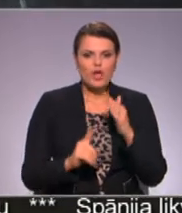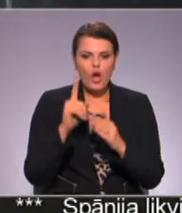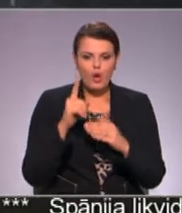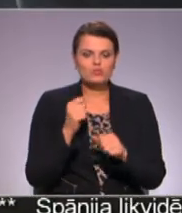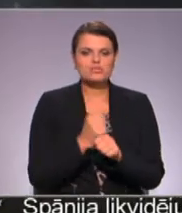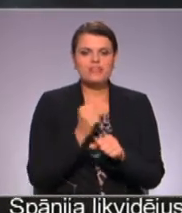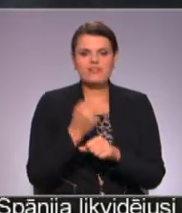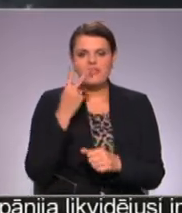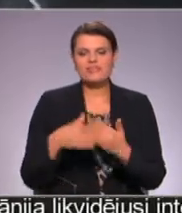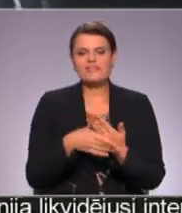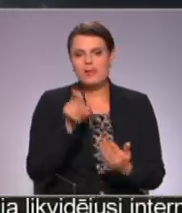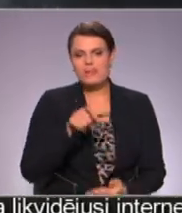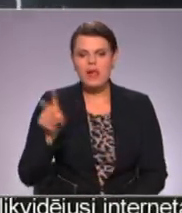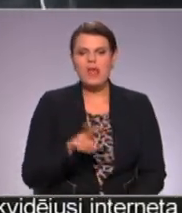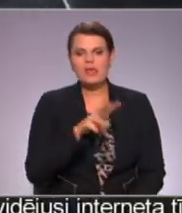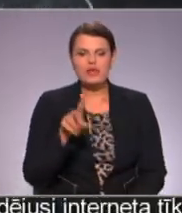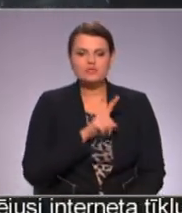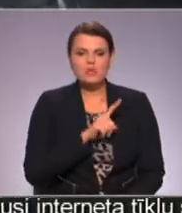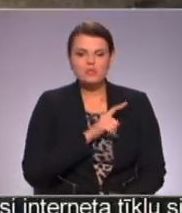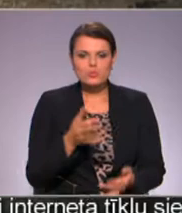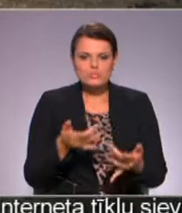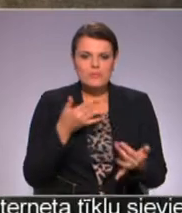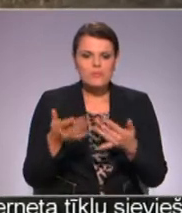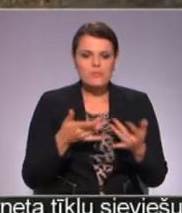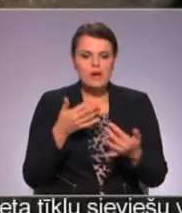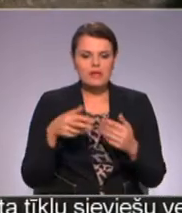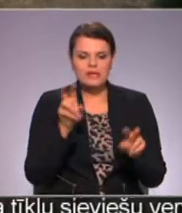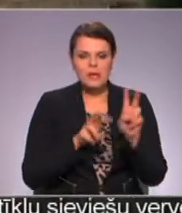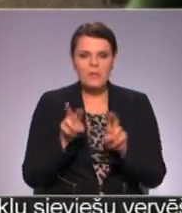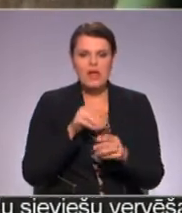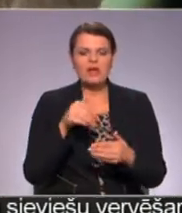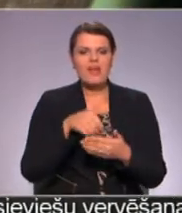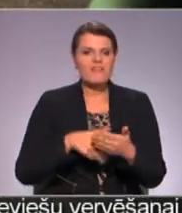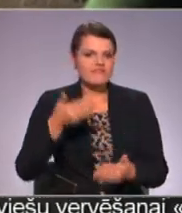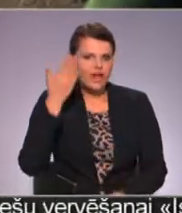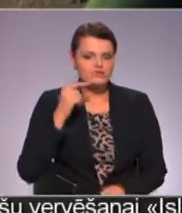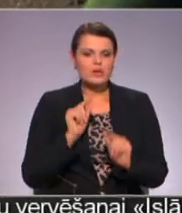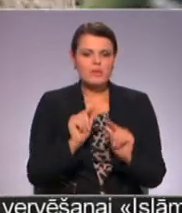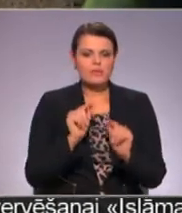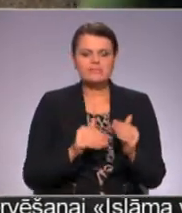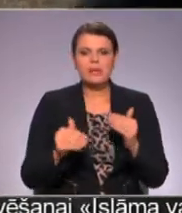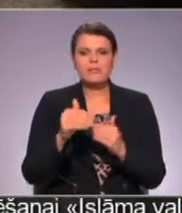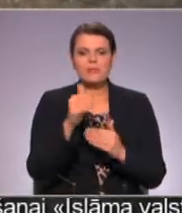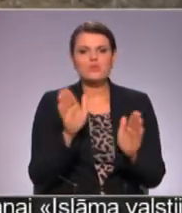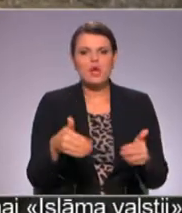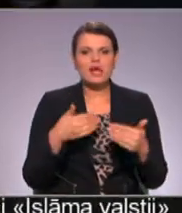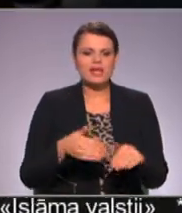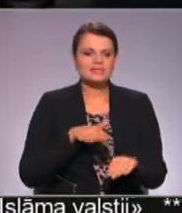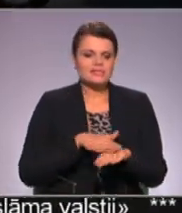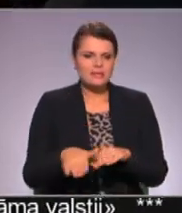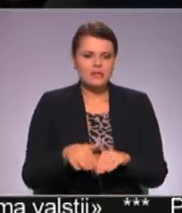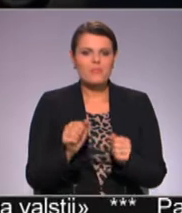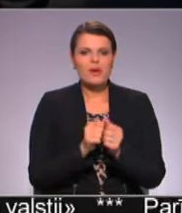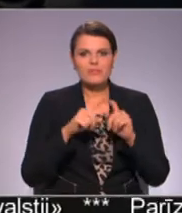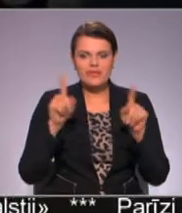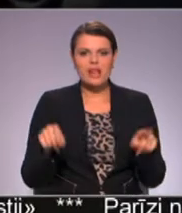divi palīgi, kuri no skaidām uzmanīgi lapu pa lapiņai raušārā vēsturi. Pamazām piepildot kasti pēc kastes, papīra